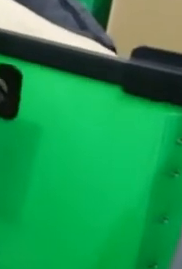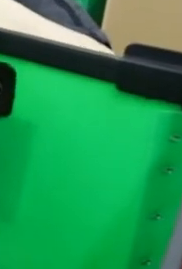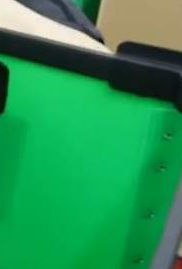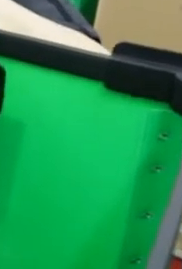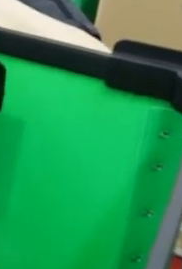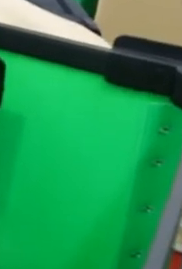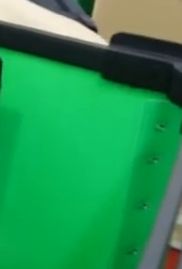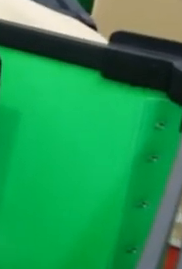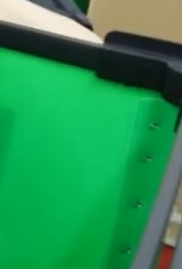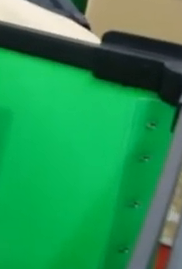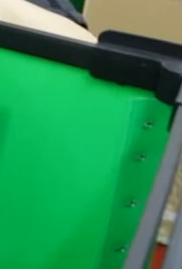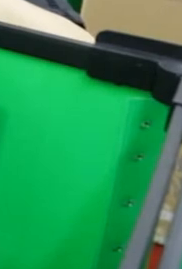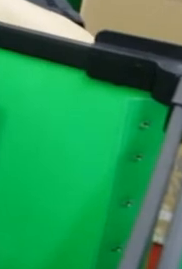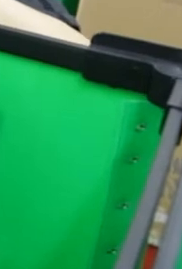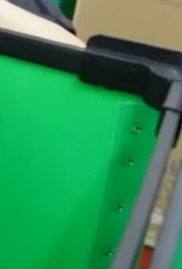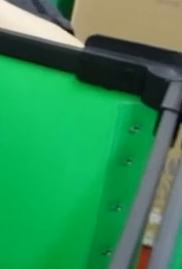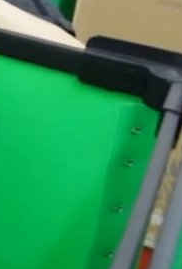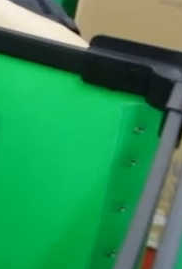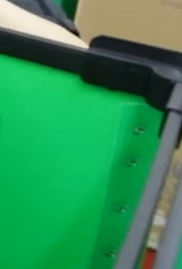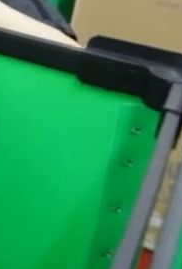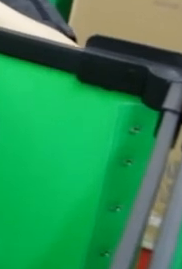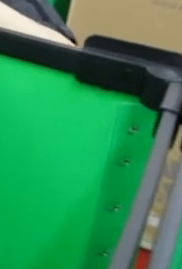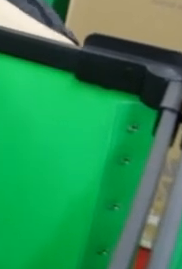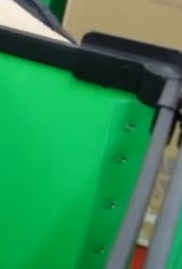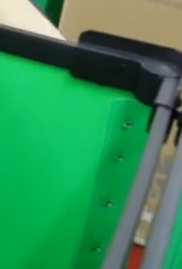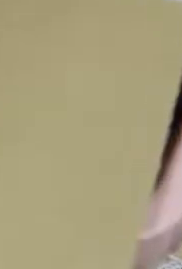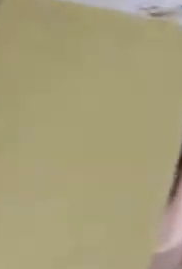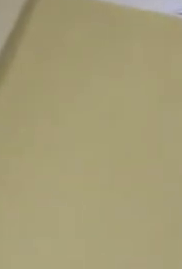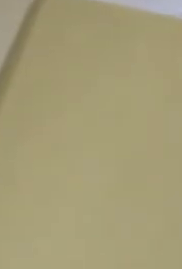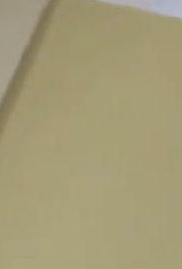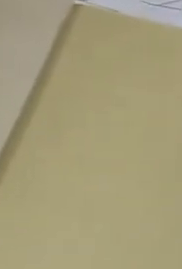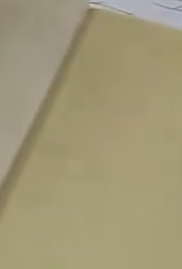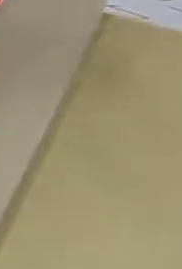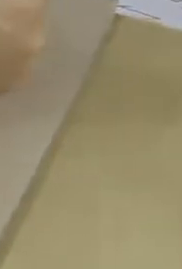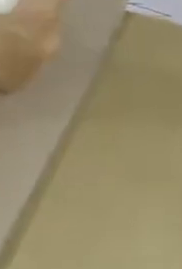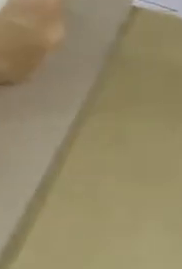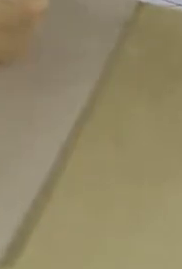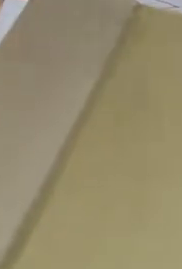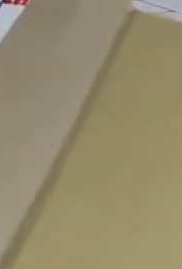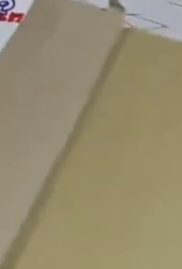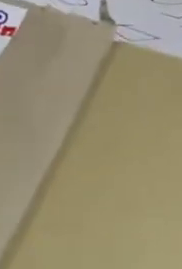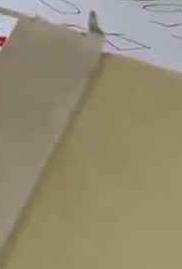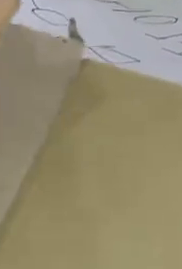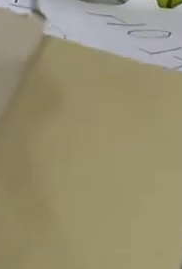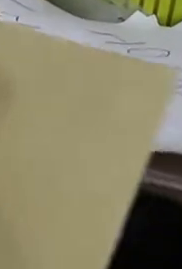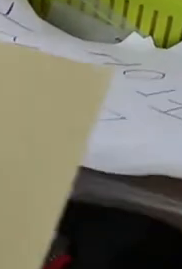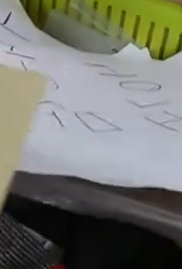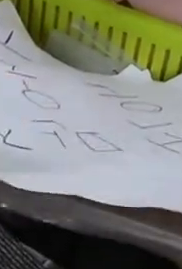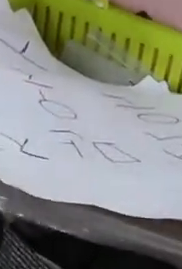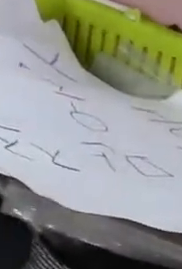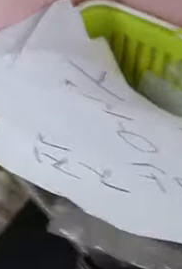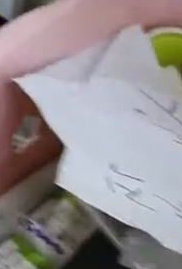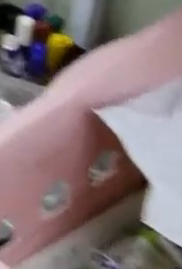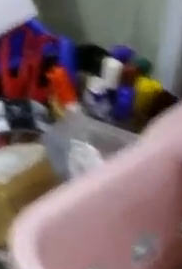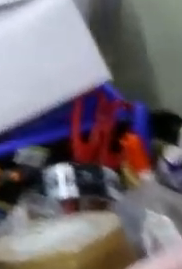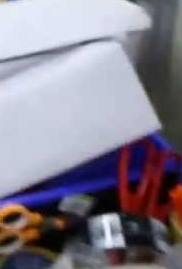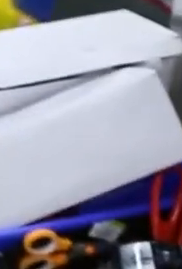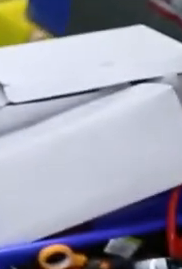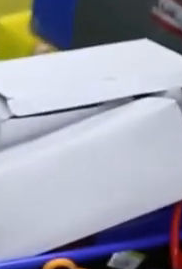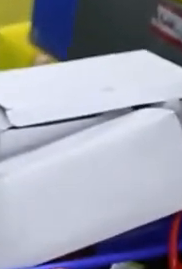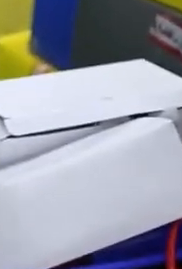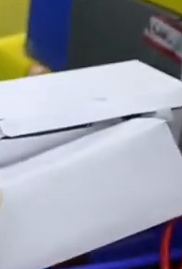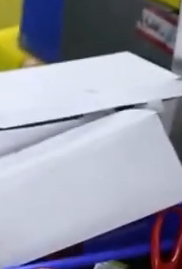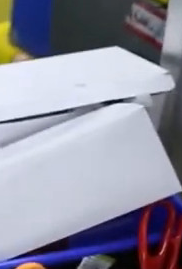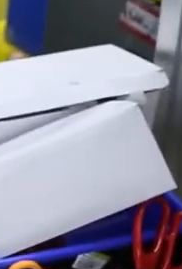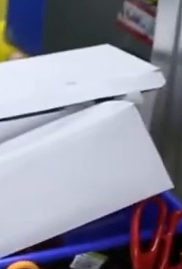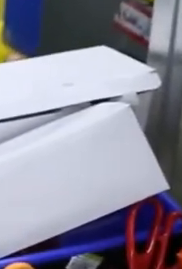끄어야 되는데? 이쌤 민쌤 대표님을 끄어요. 이 팀장님 몇 번? 해줄 거야 안 해줄 거예요? 세븐 하세요